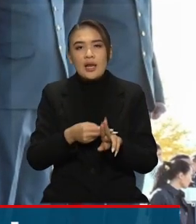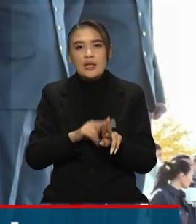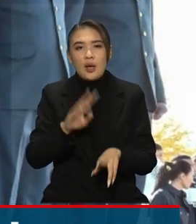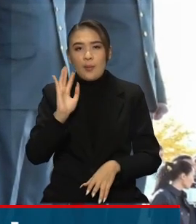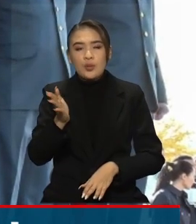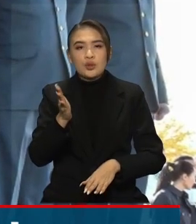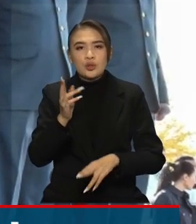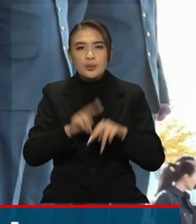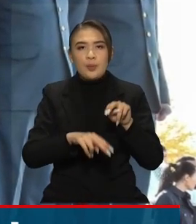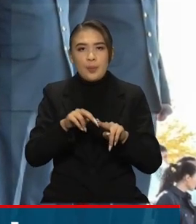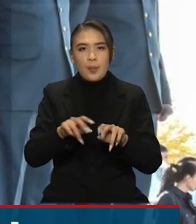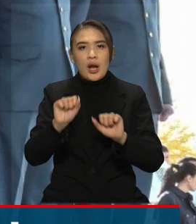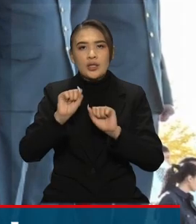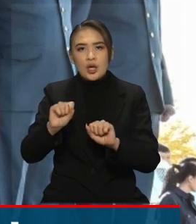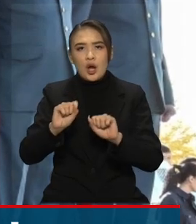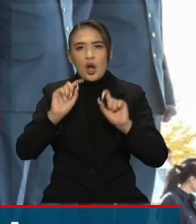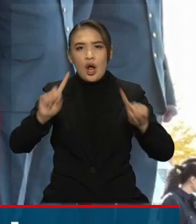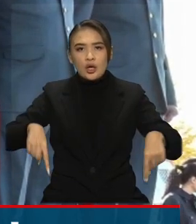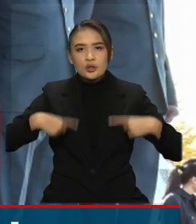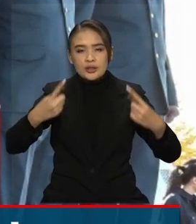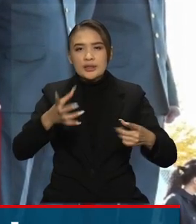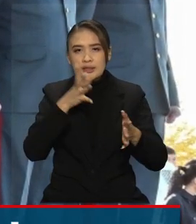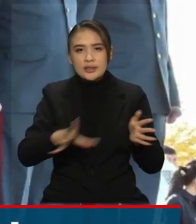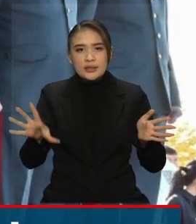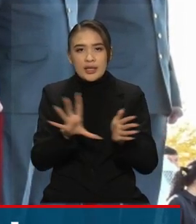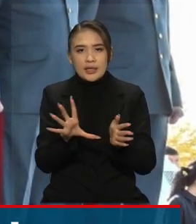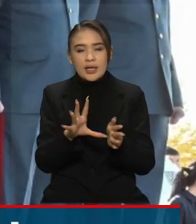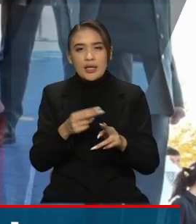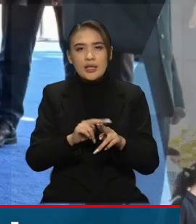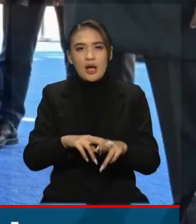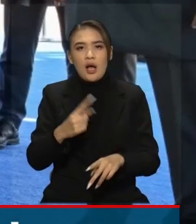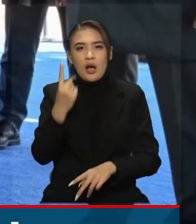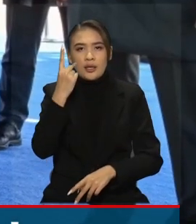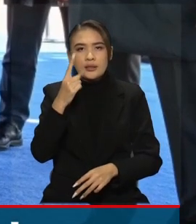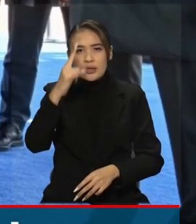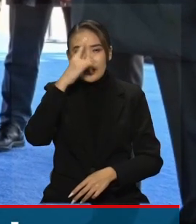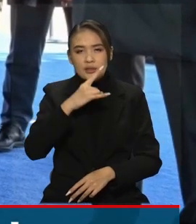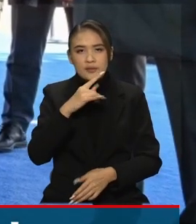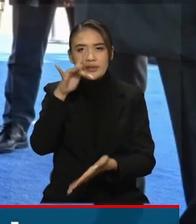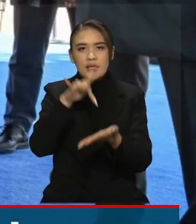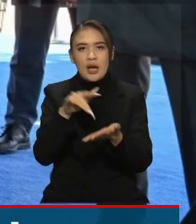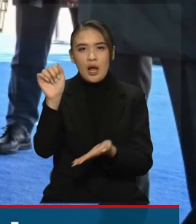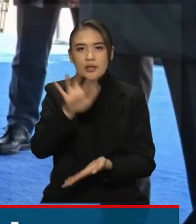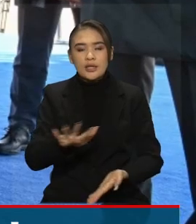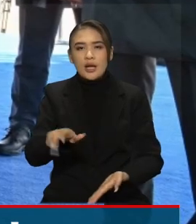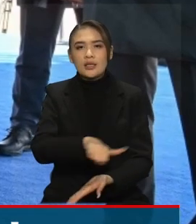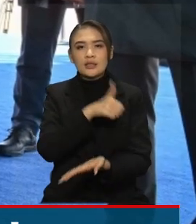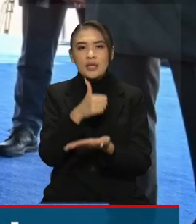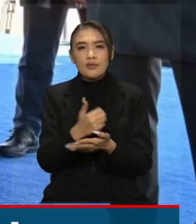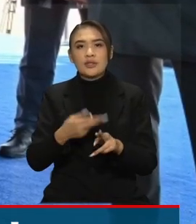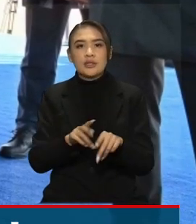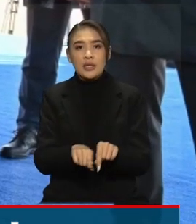модернизации бронированной колёсной техники и является единственным в Казахстане и Центральной Азии главное преимущество